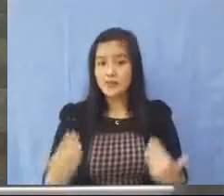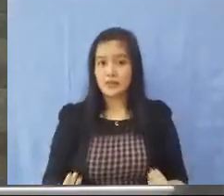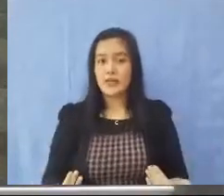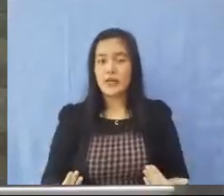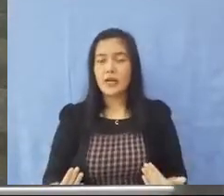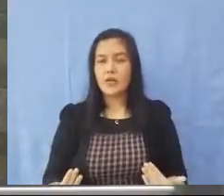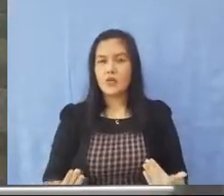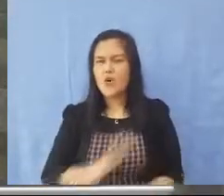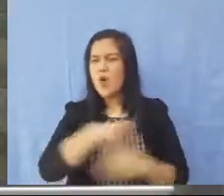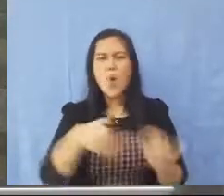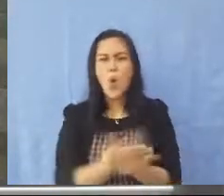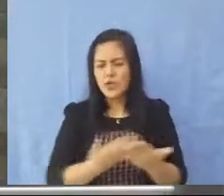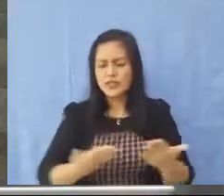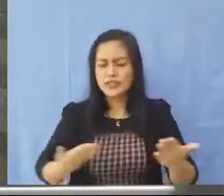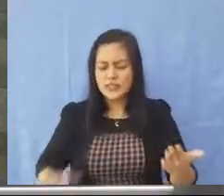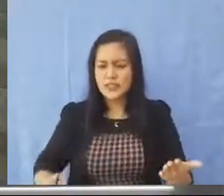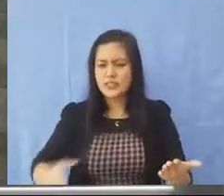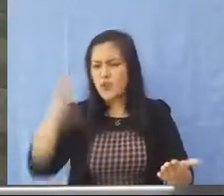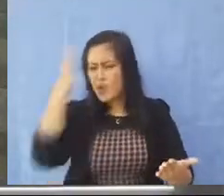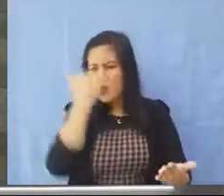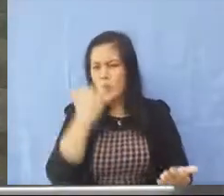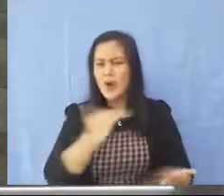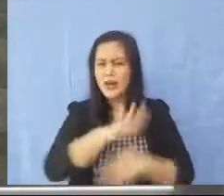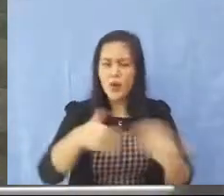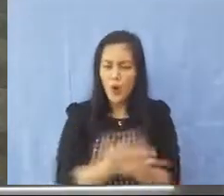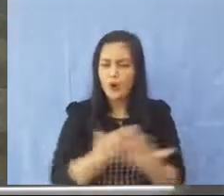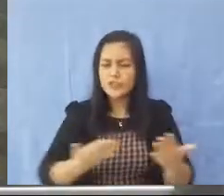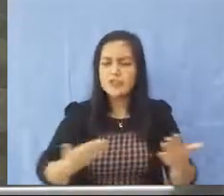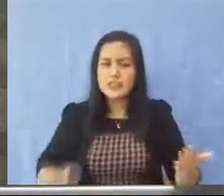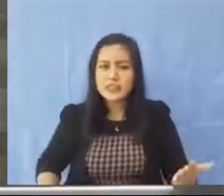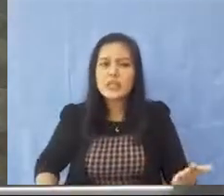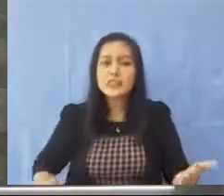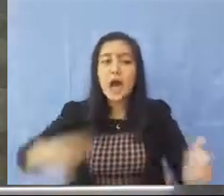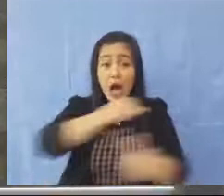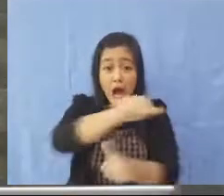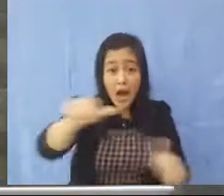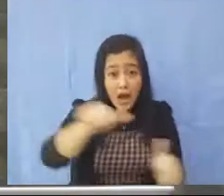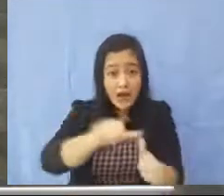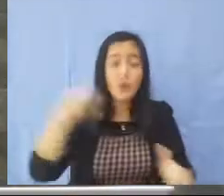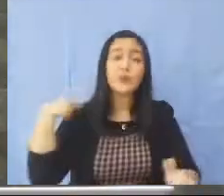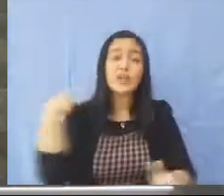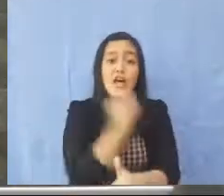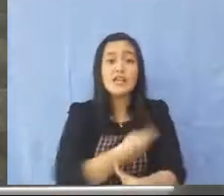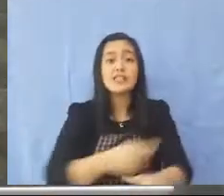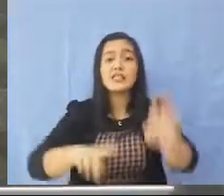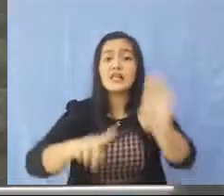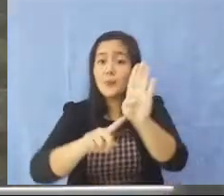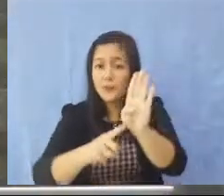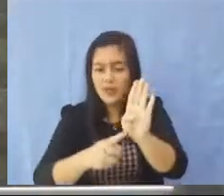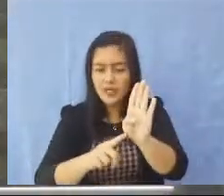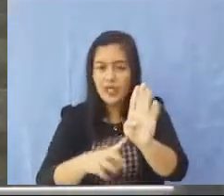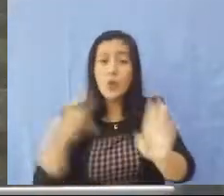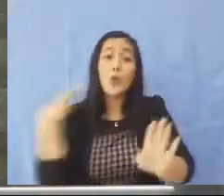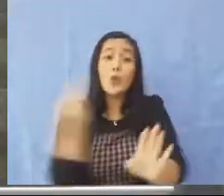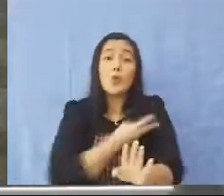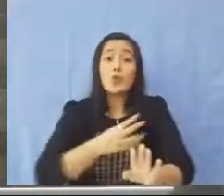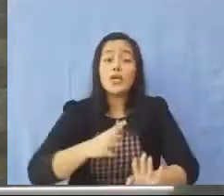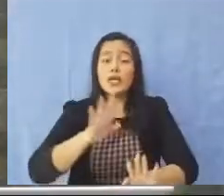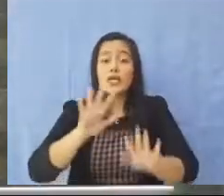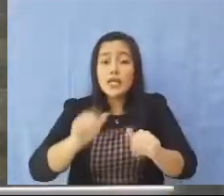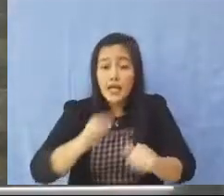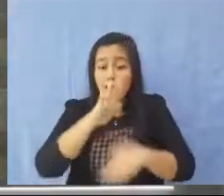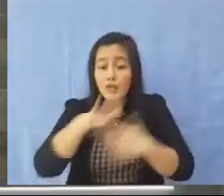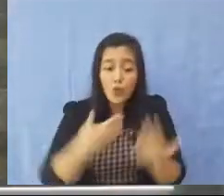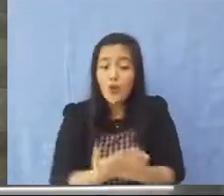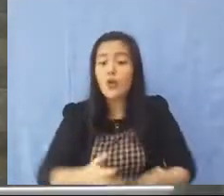Everything, why everything around us ay paano ito nagsimula, makikita natin yan sa book of Genesis. You see?